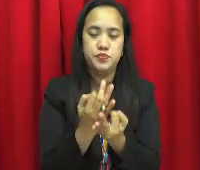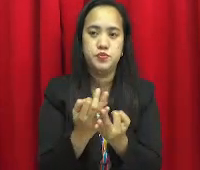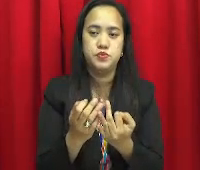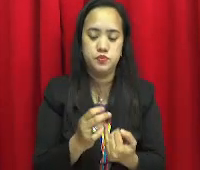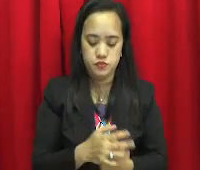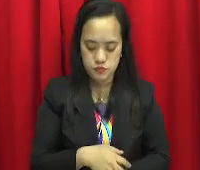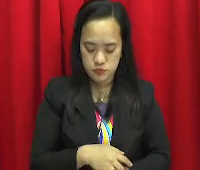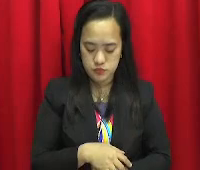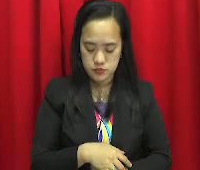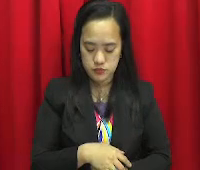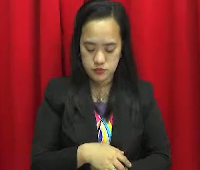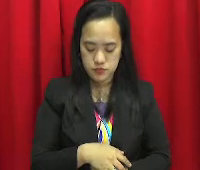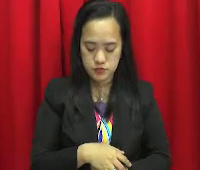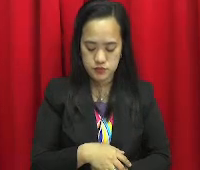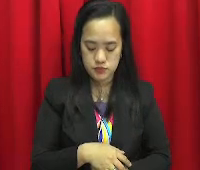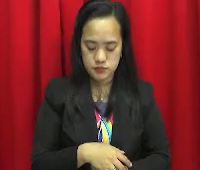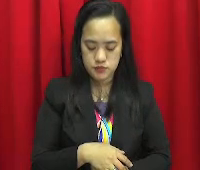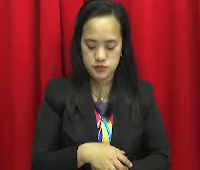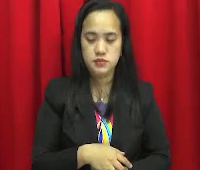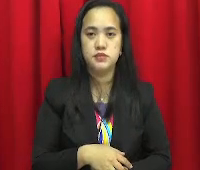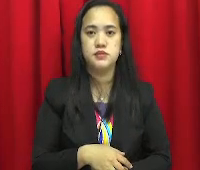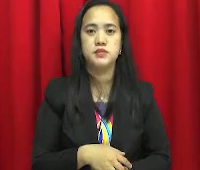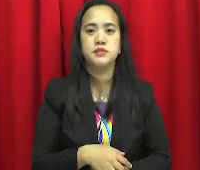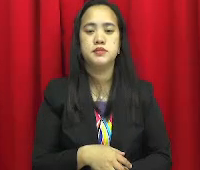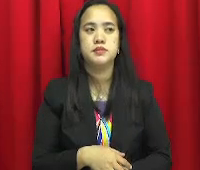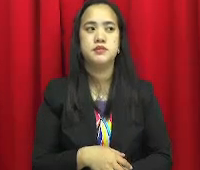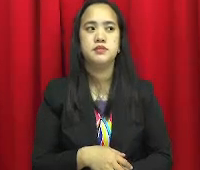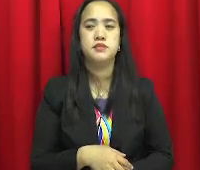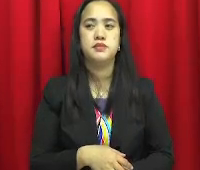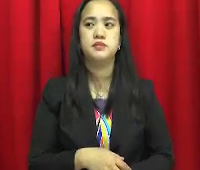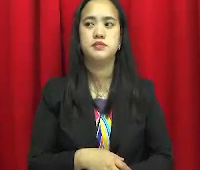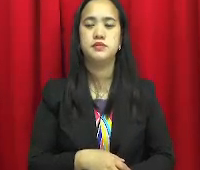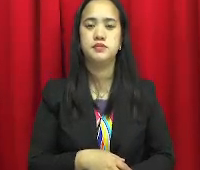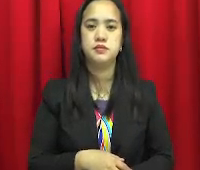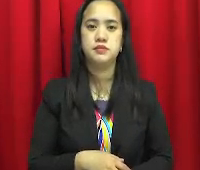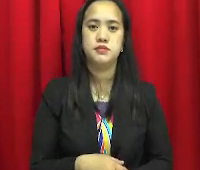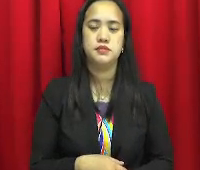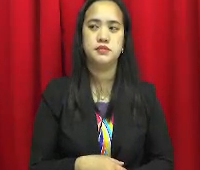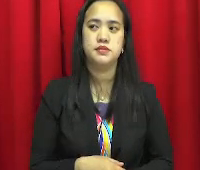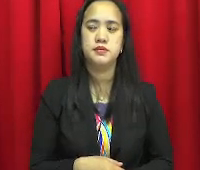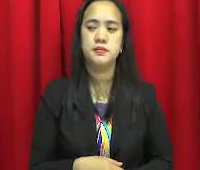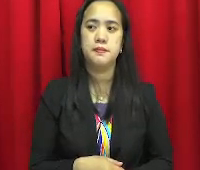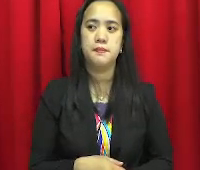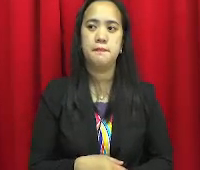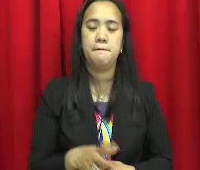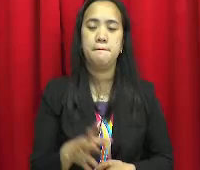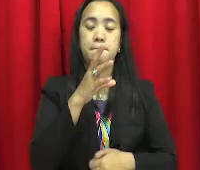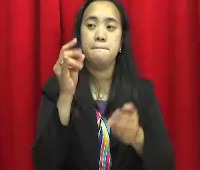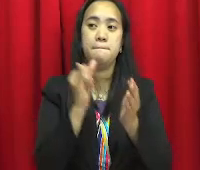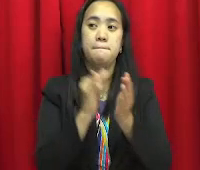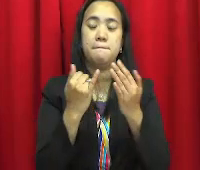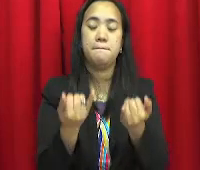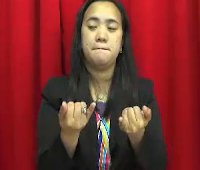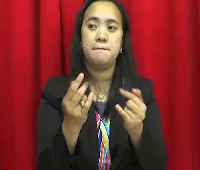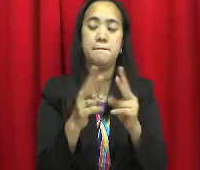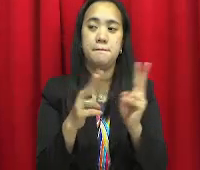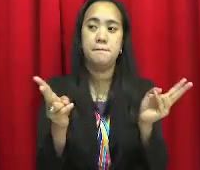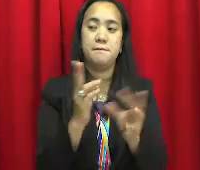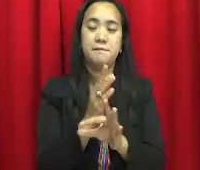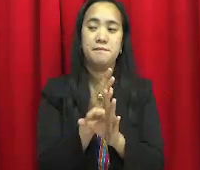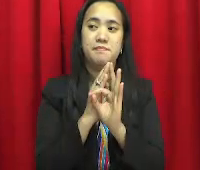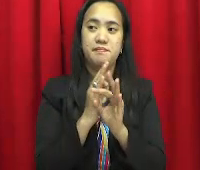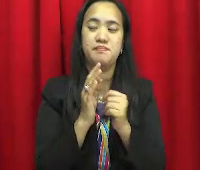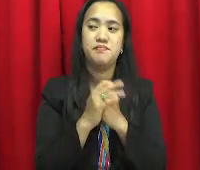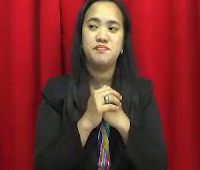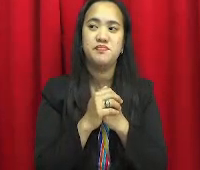kailangan nakatutok ako sa mga anak ko sa bahay. Mm-mm. Hindi ka... Pero nakakatakot yun, no? Pag sinabihan kang gano'n,